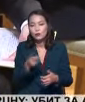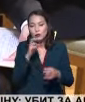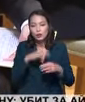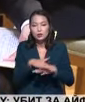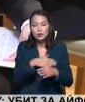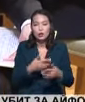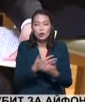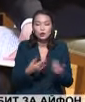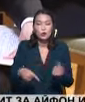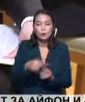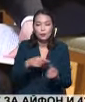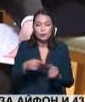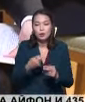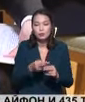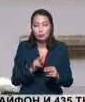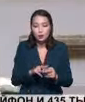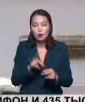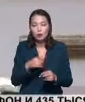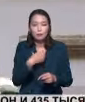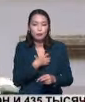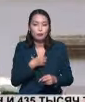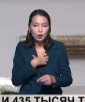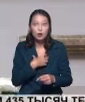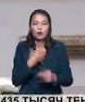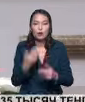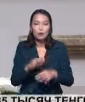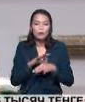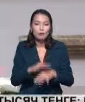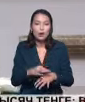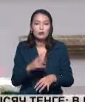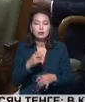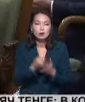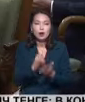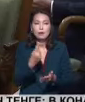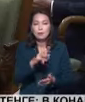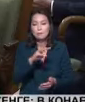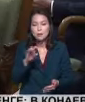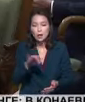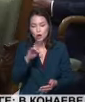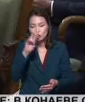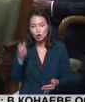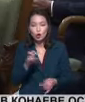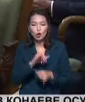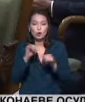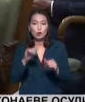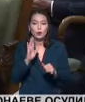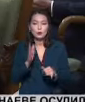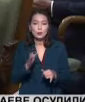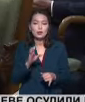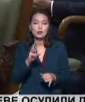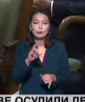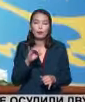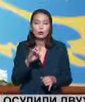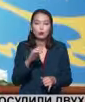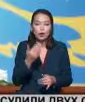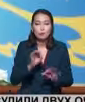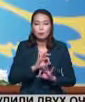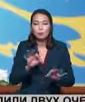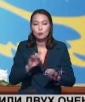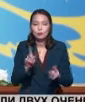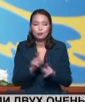товарооборот в недалекой перспективе может быть доведен до 1 миллиарда долларов. Сердар Бердымухамедов на брифинге рассказал о текущих и